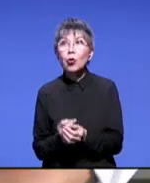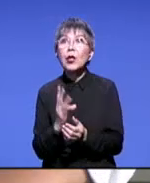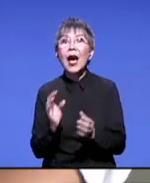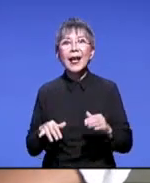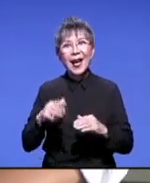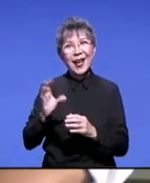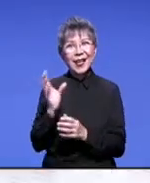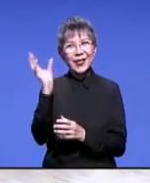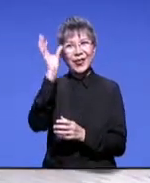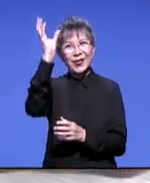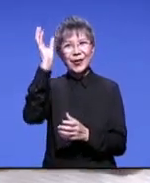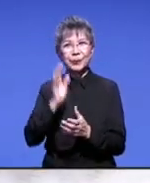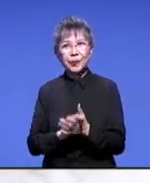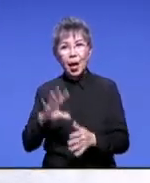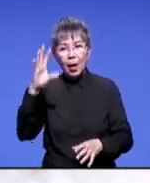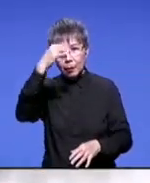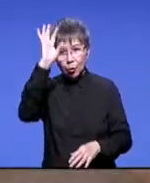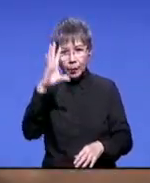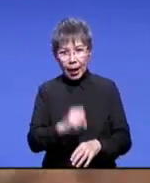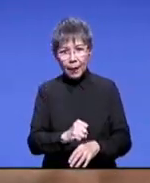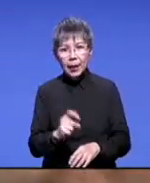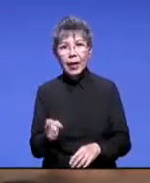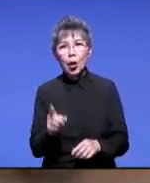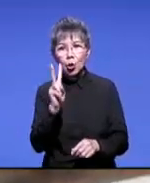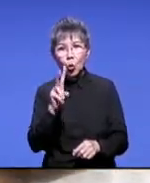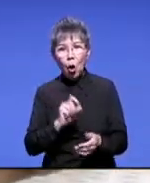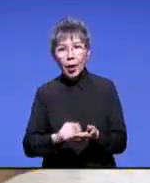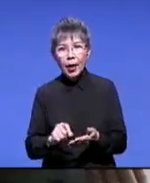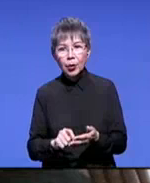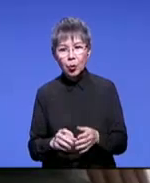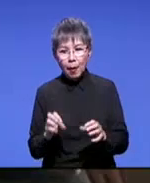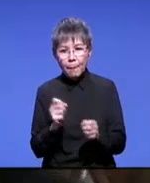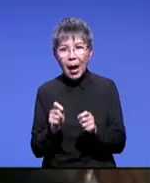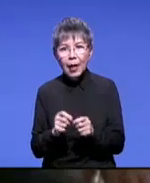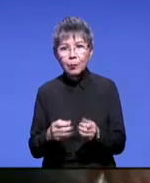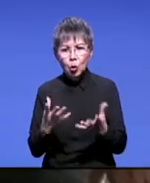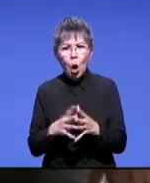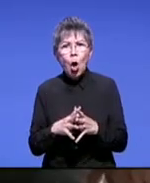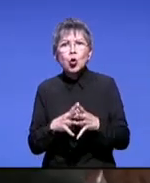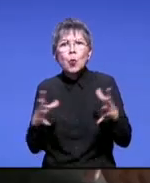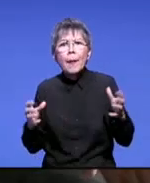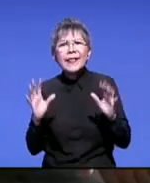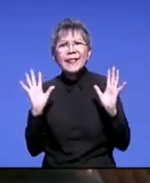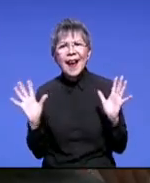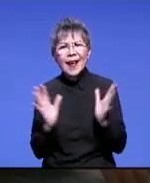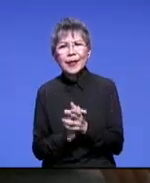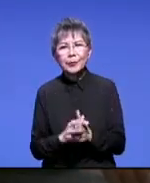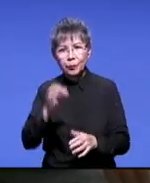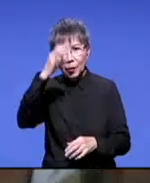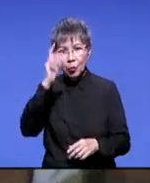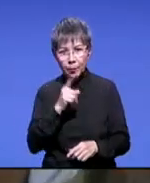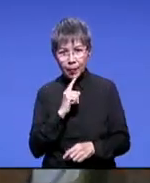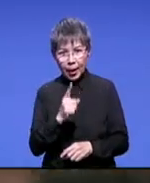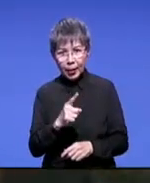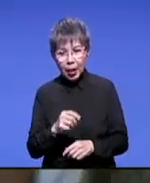Catur Priambodo melaporkan penangkapan dilakukan karena keduanya memiliki bahan peledak dalam jumlah banyak. Polisi pun mengklaim